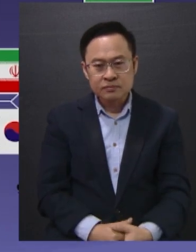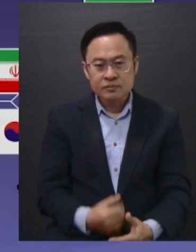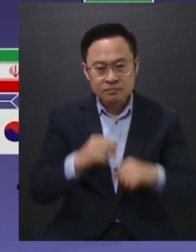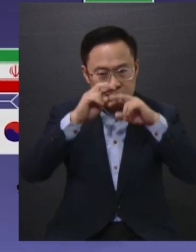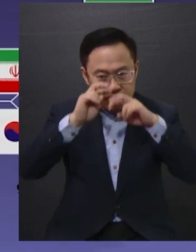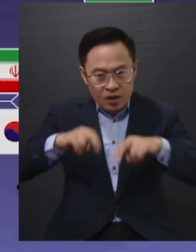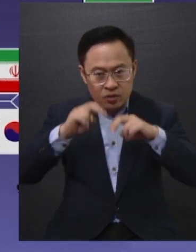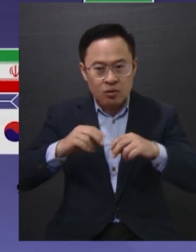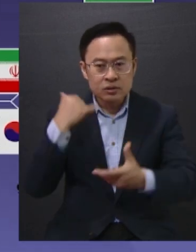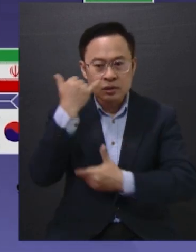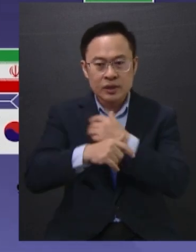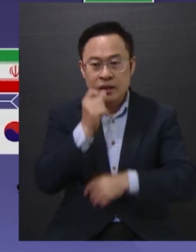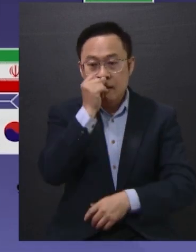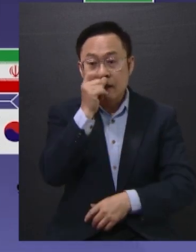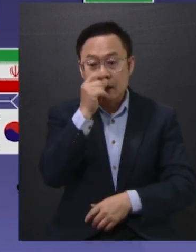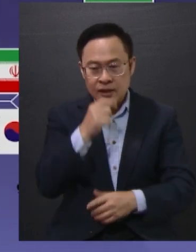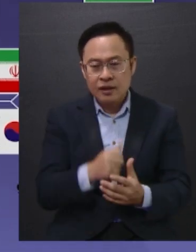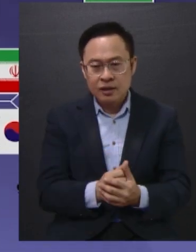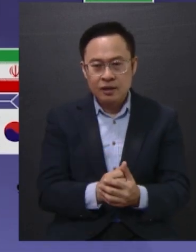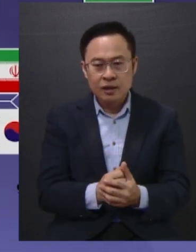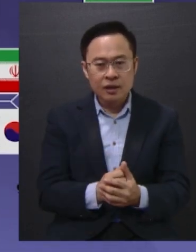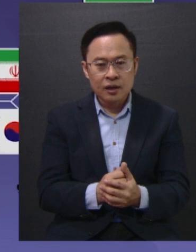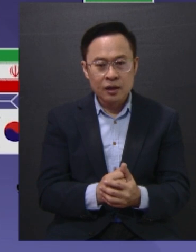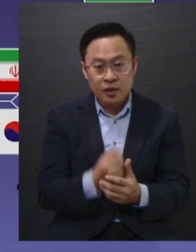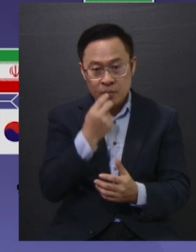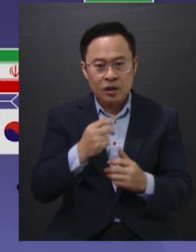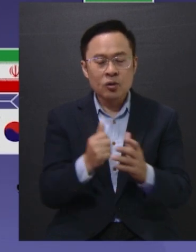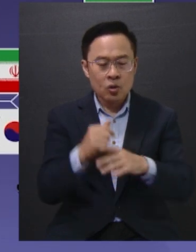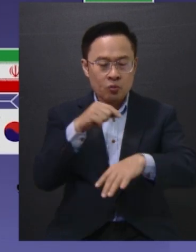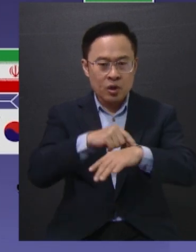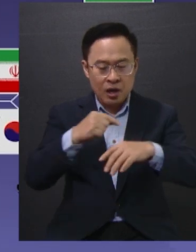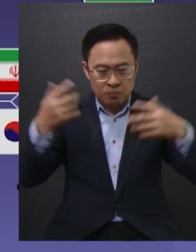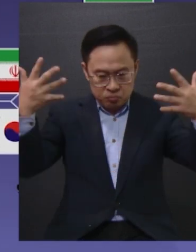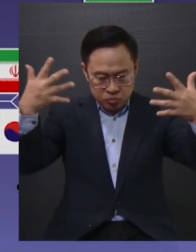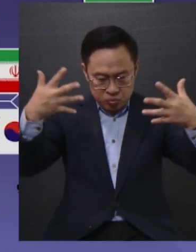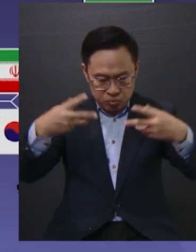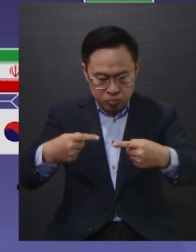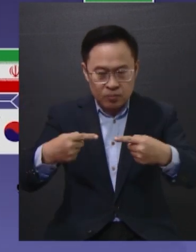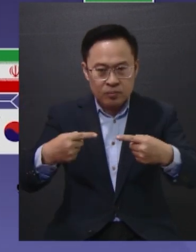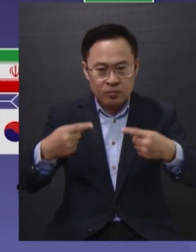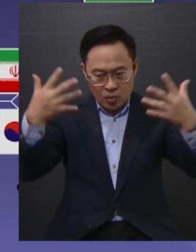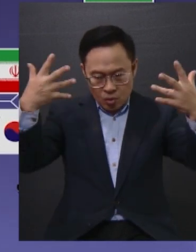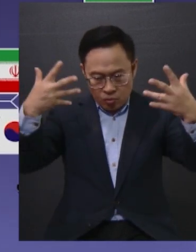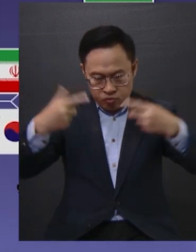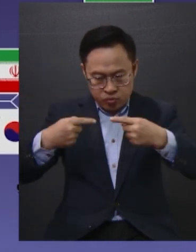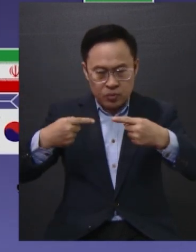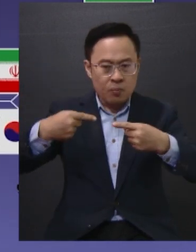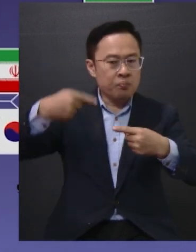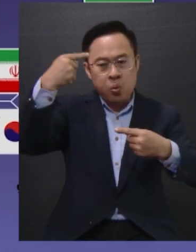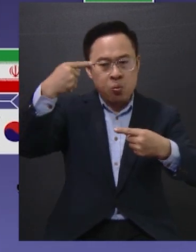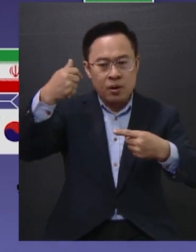ไทยเล ยนี่ฮะโอ้โหนี่ทำออกมาเป็นไทม์ไลน์แบบนี้เลยนะเส้นทางเลยถ้าเอาแบบนี้เนี่ย